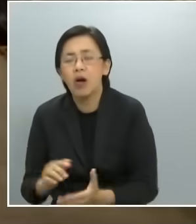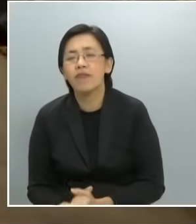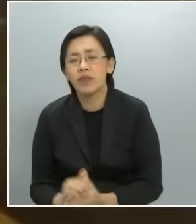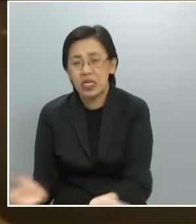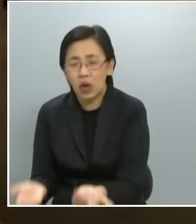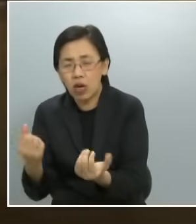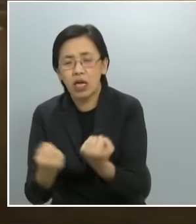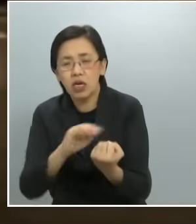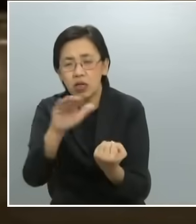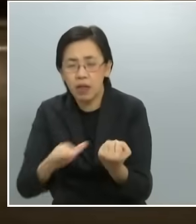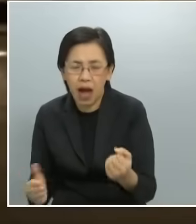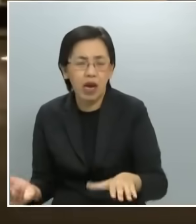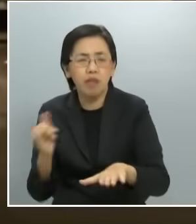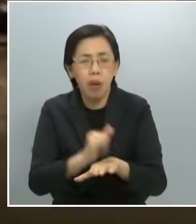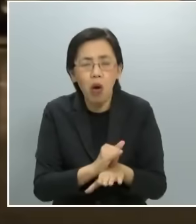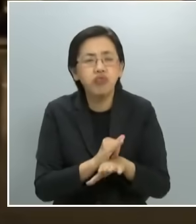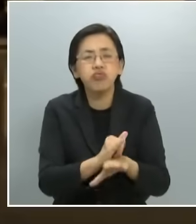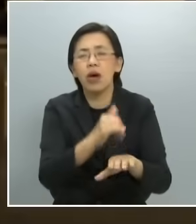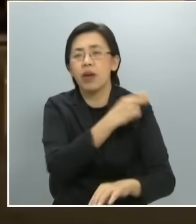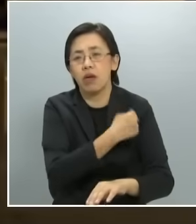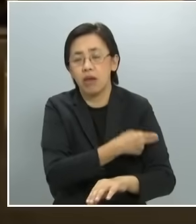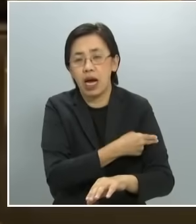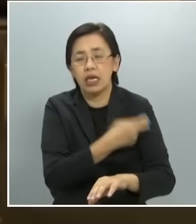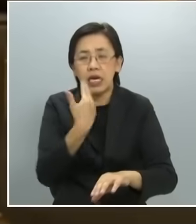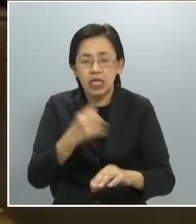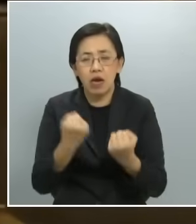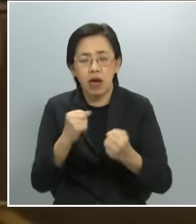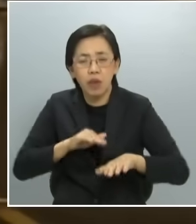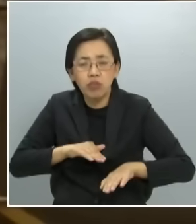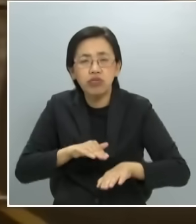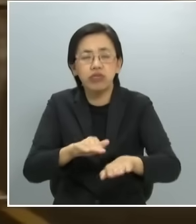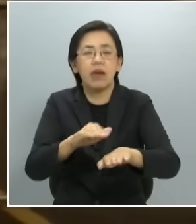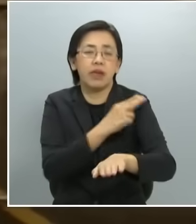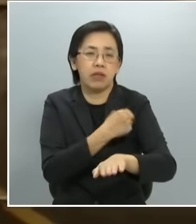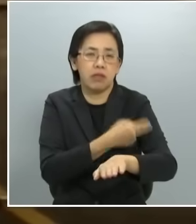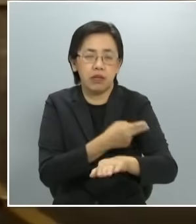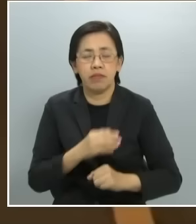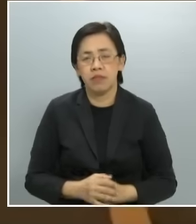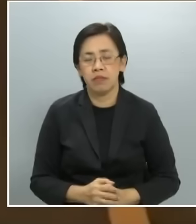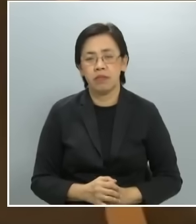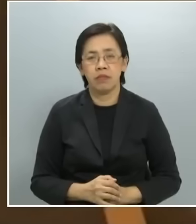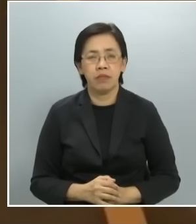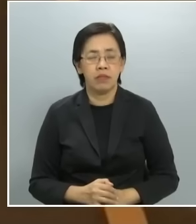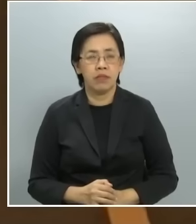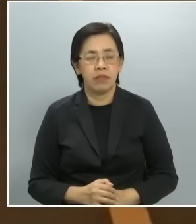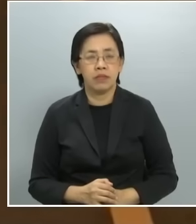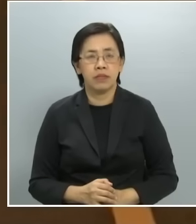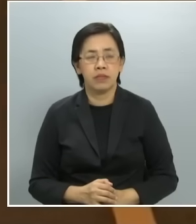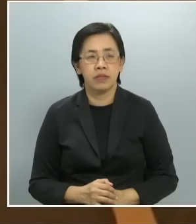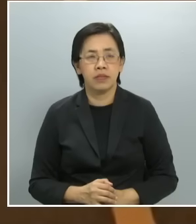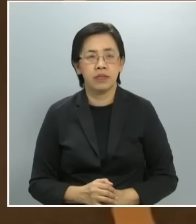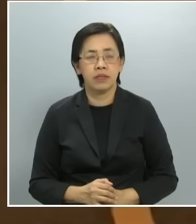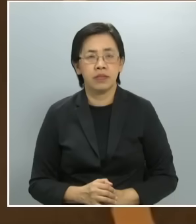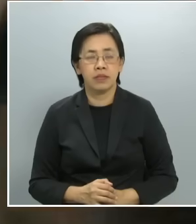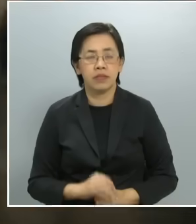เพื่อส่งโรงพยาบาลจากนั้นก็ขับรถตามไปที่โรงพยาบาลขณะที่พลตำรวจเอกวิษณุประสาททองโอสถ